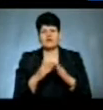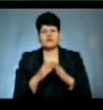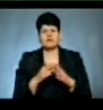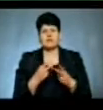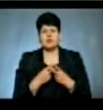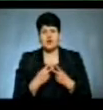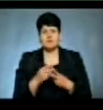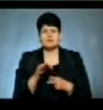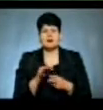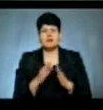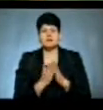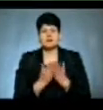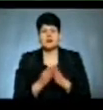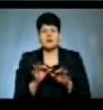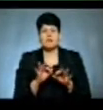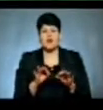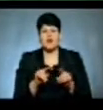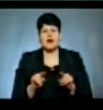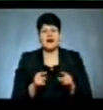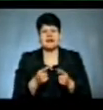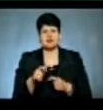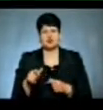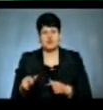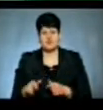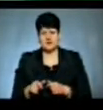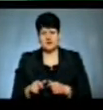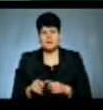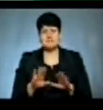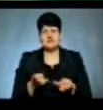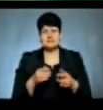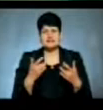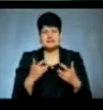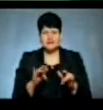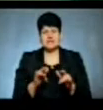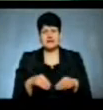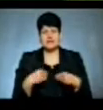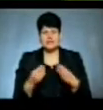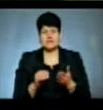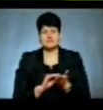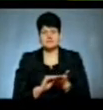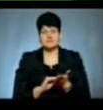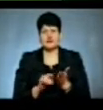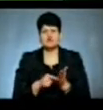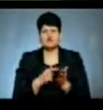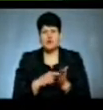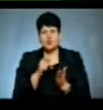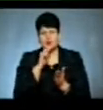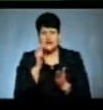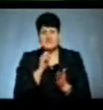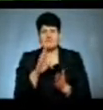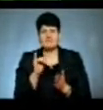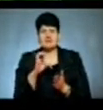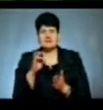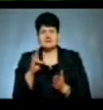про арештованих 1965-го шістдесятників. Після звільнення Чорновіл починає видавати журнал «Український вісник», де знову ж говорить